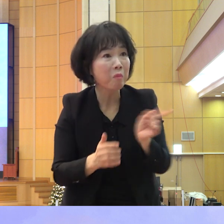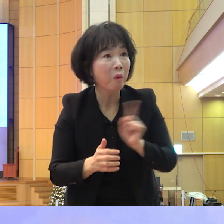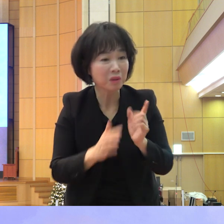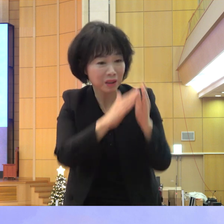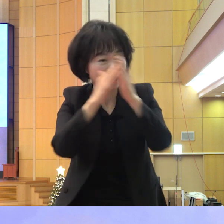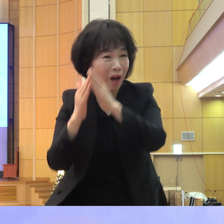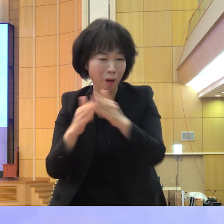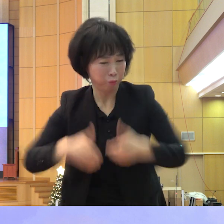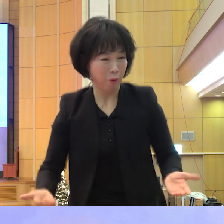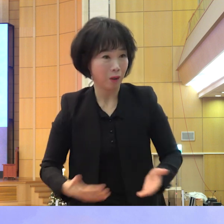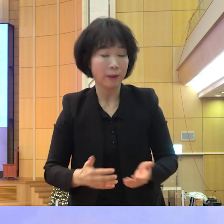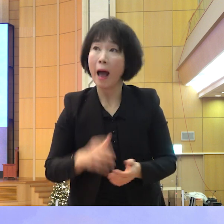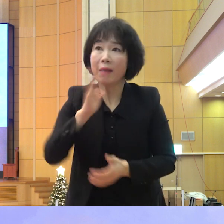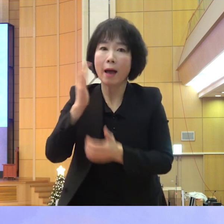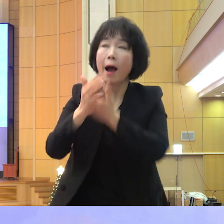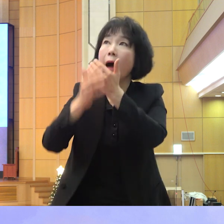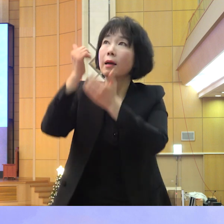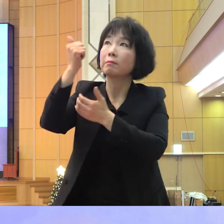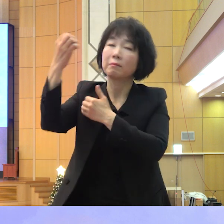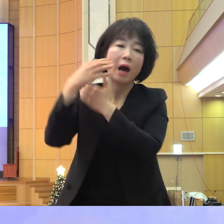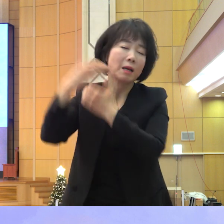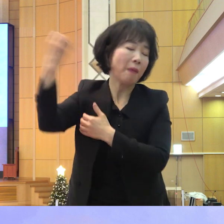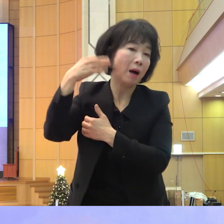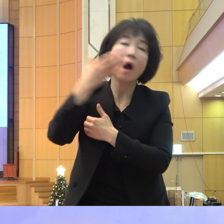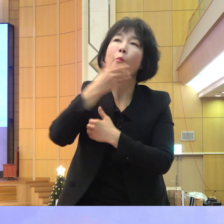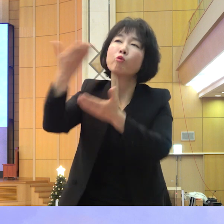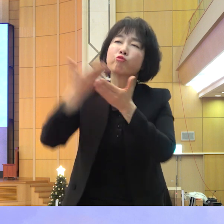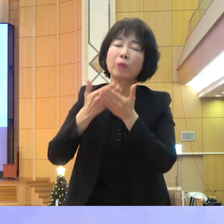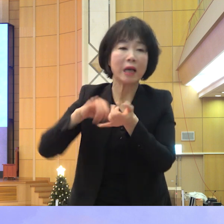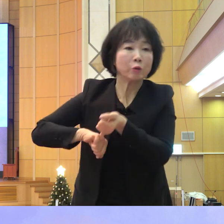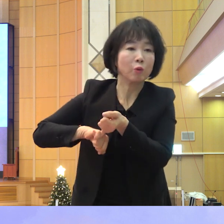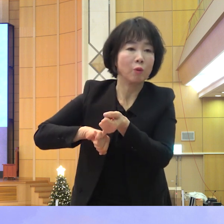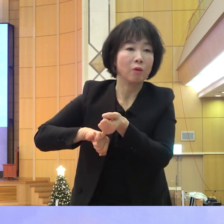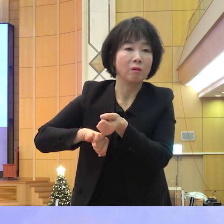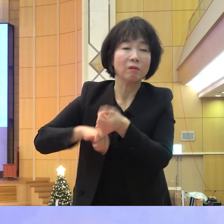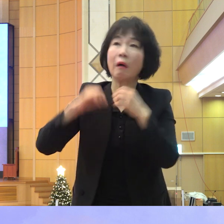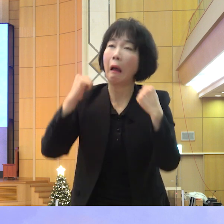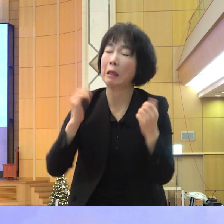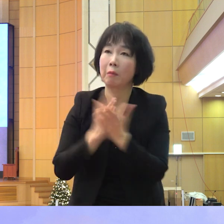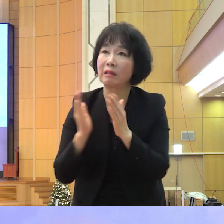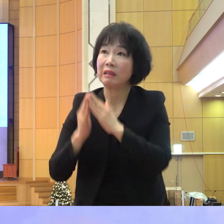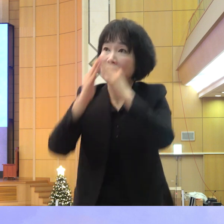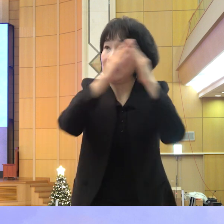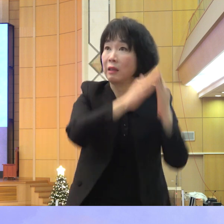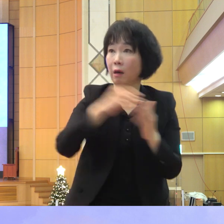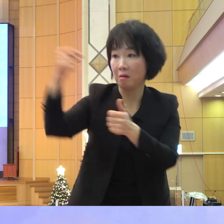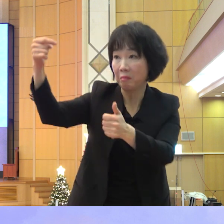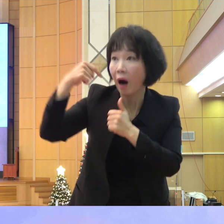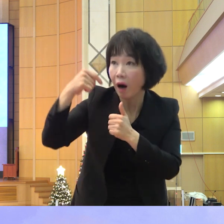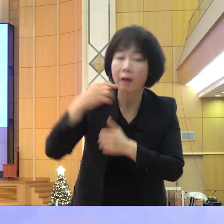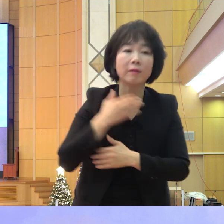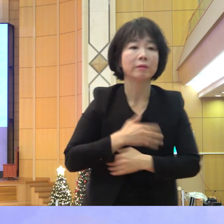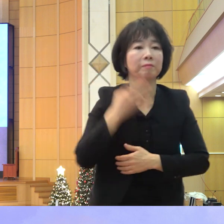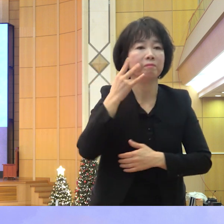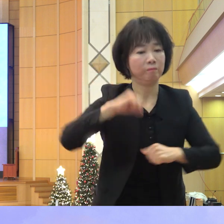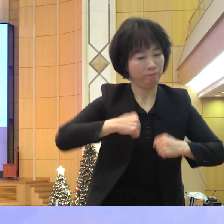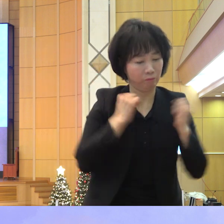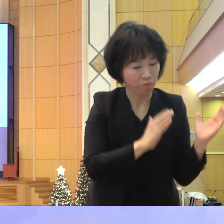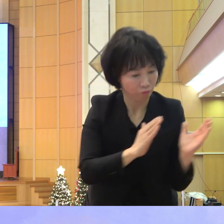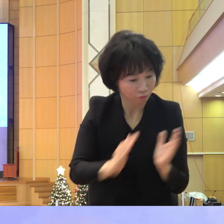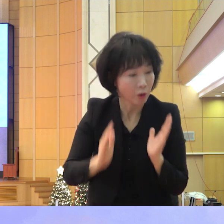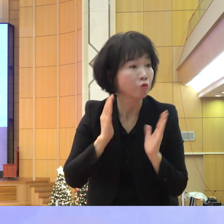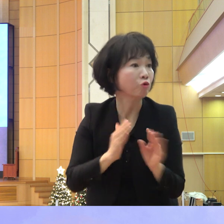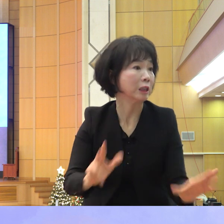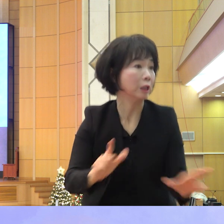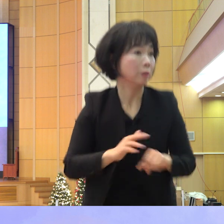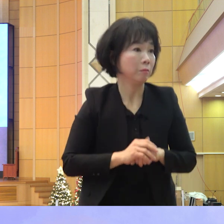거예요? 하나님이 복 주신다고 하나님이 지시한 땅으로 이사하라고 해서 나